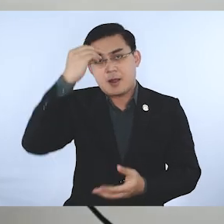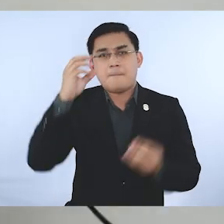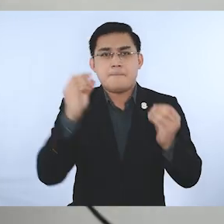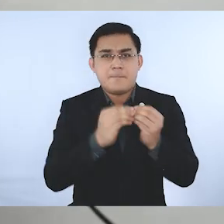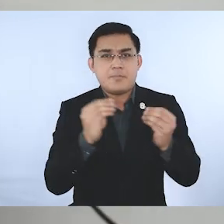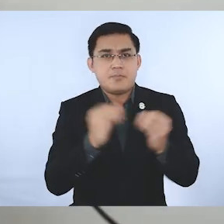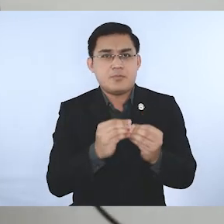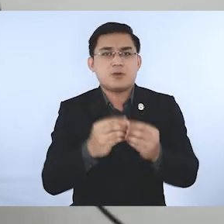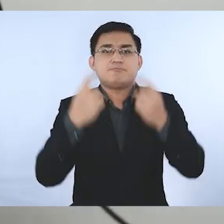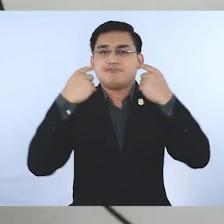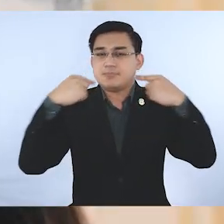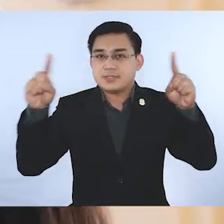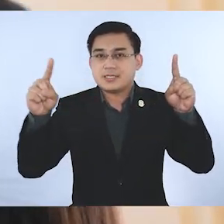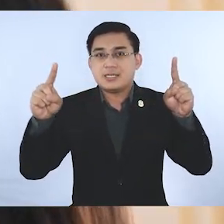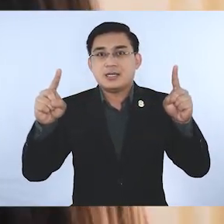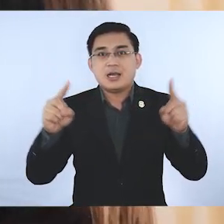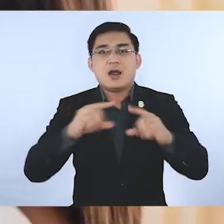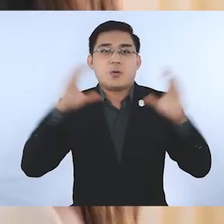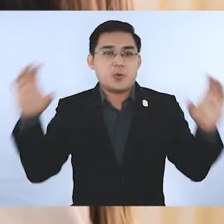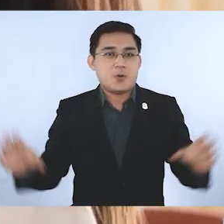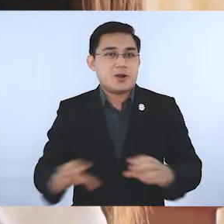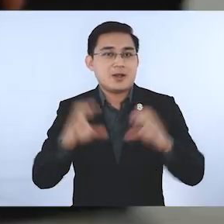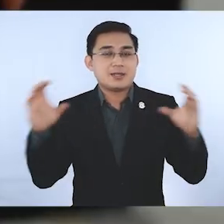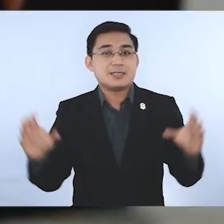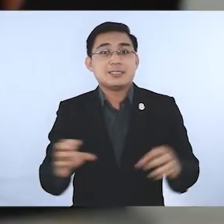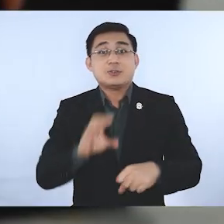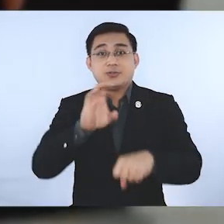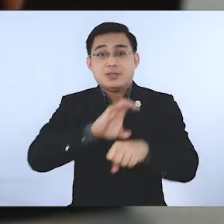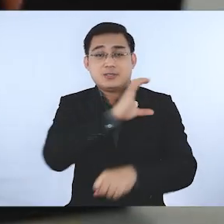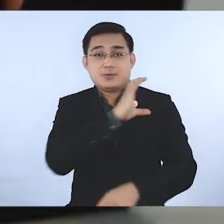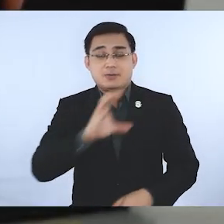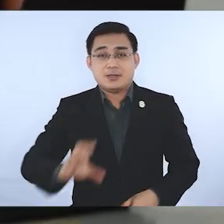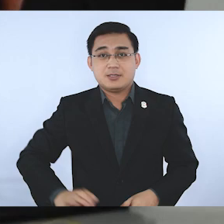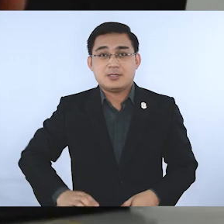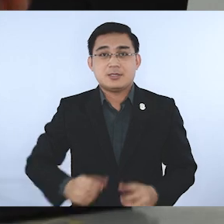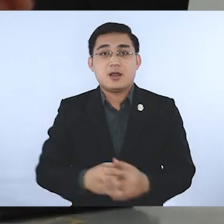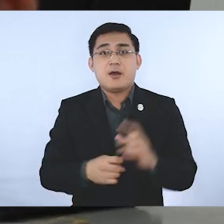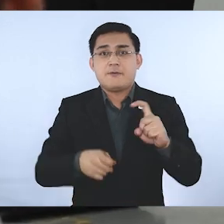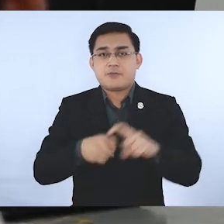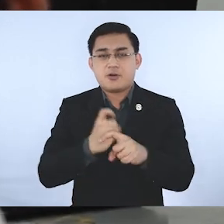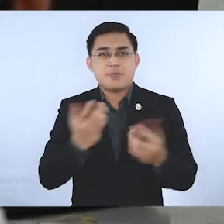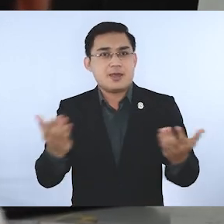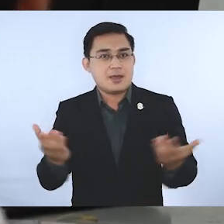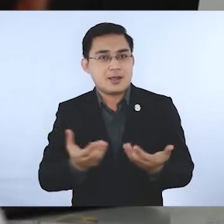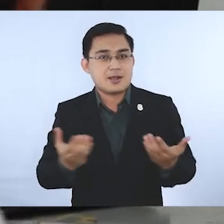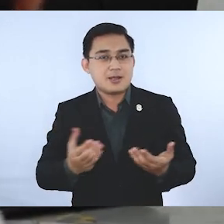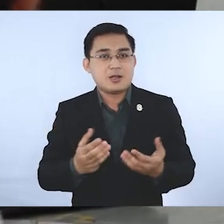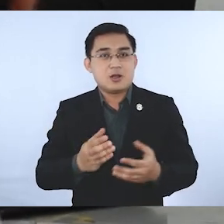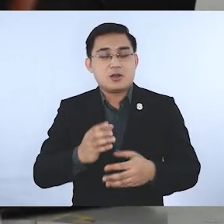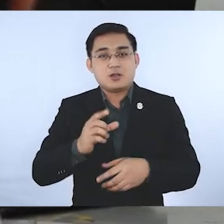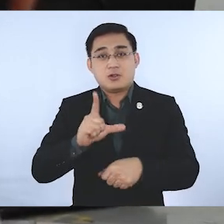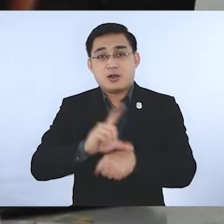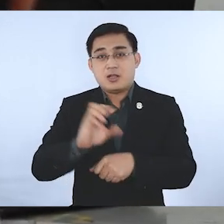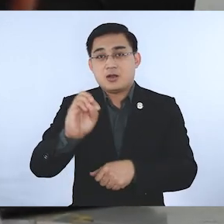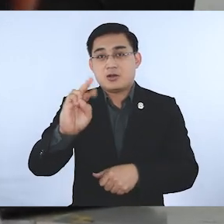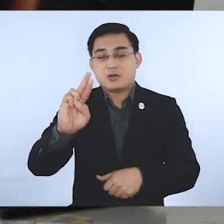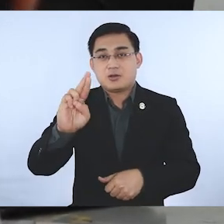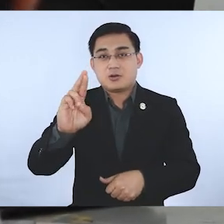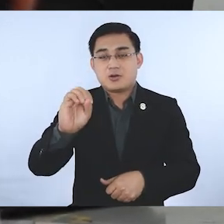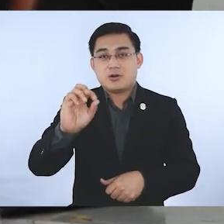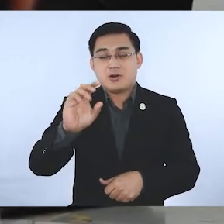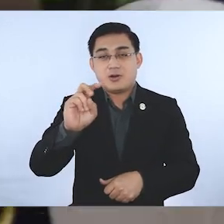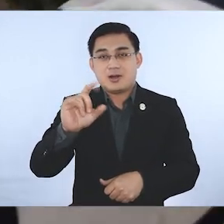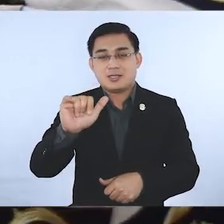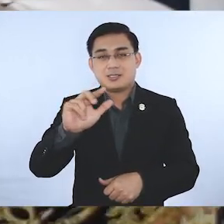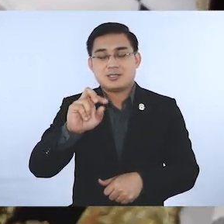lalong ikapagtatagumpay na mga gawain sa loob ng Iglesia ni Cristo. Mula po rito sa lokal ng Roja City, distrito